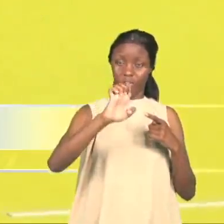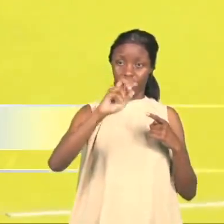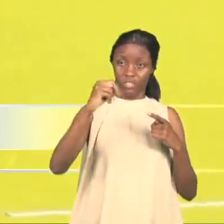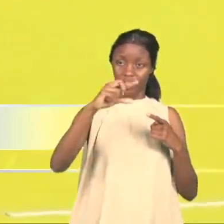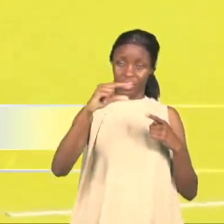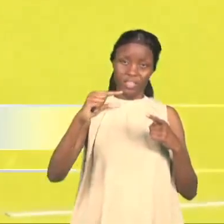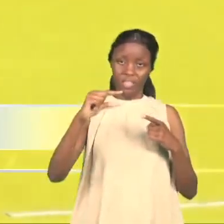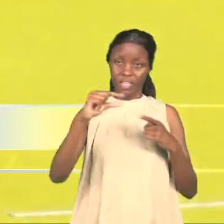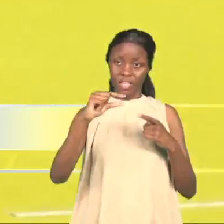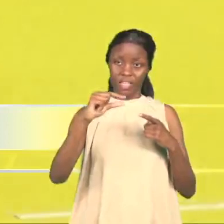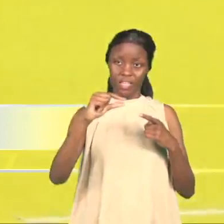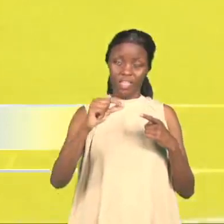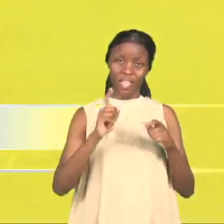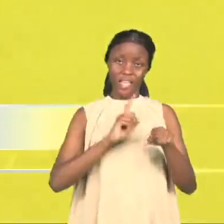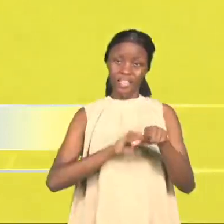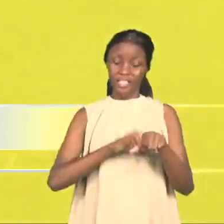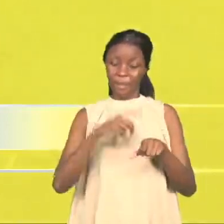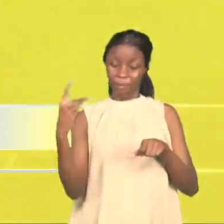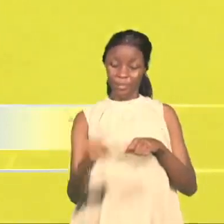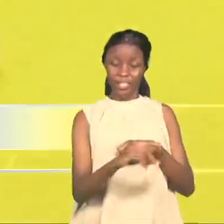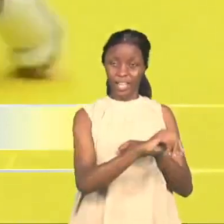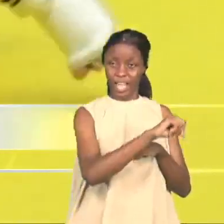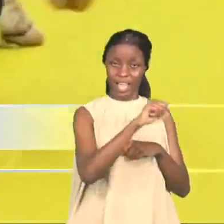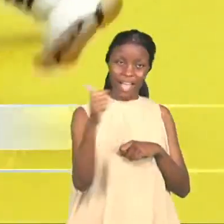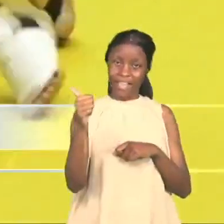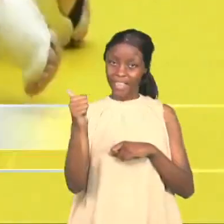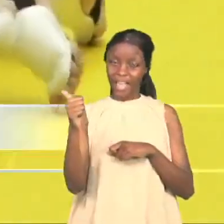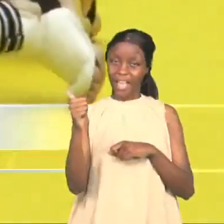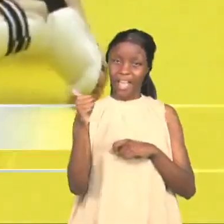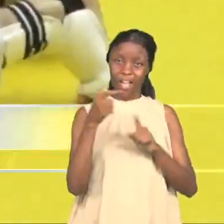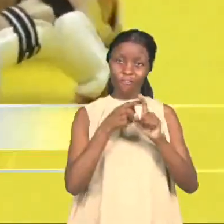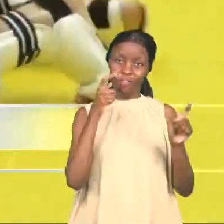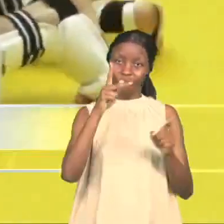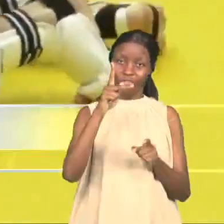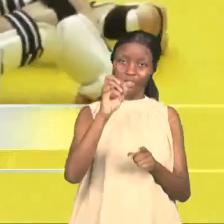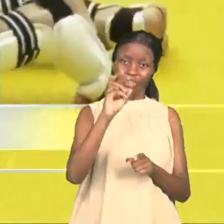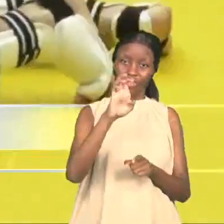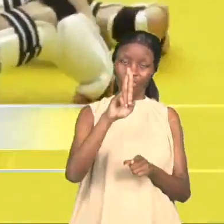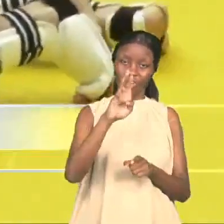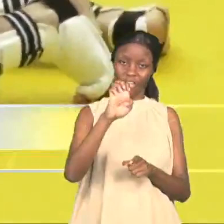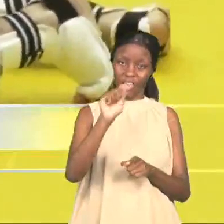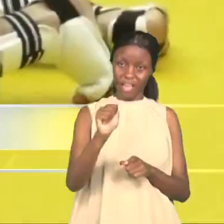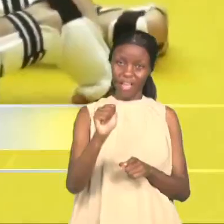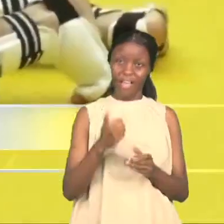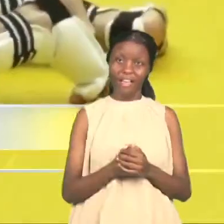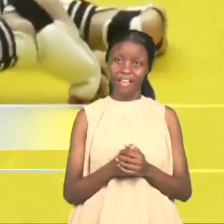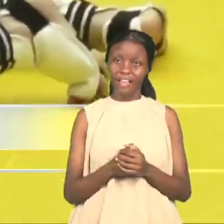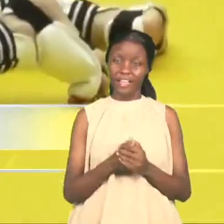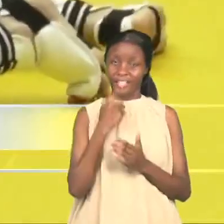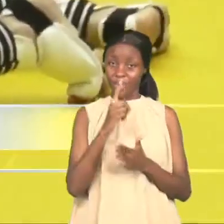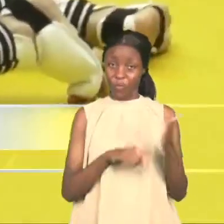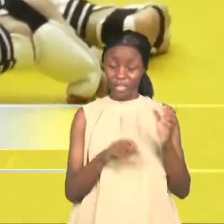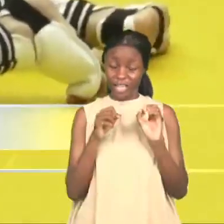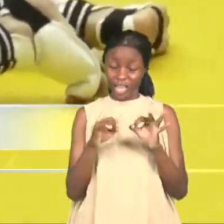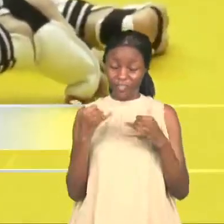medali ya dhahabu baada ya kumtandika mwenyeji Ki Hun Lee wa Korea, licha ya kuwa alikuwa nyumbani. Wanasema mcheza kwa utuzwa